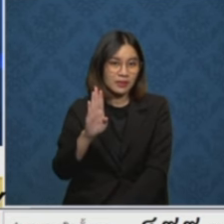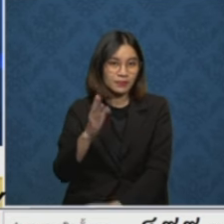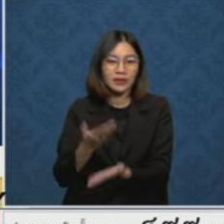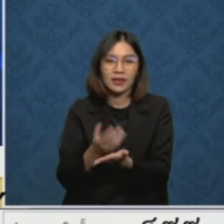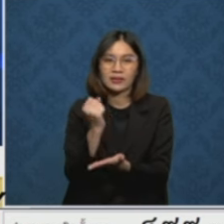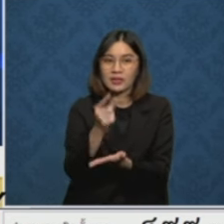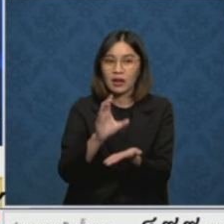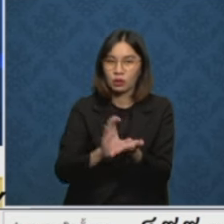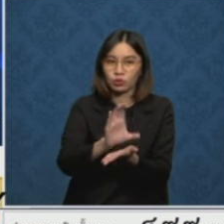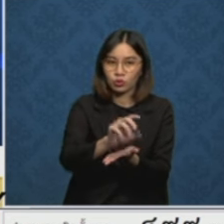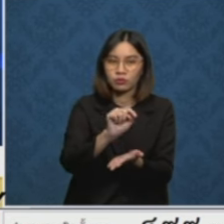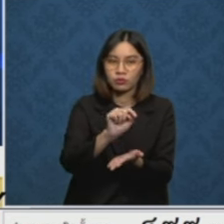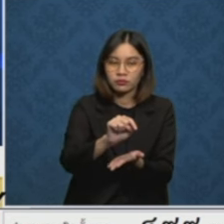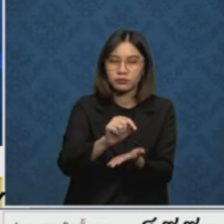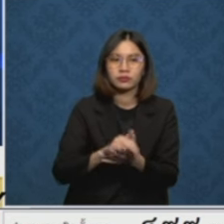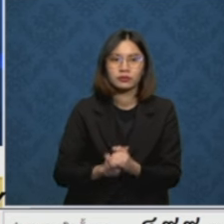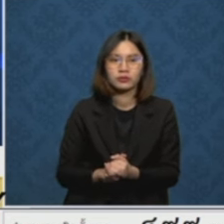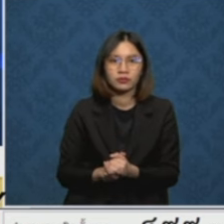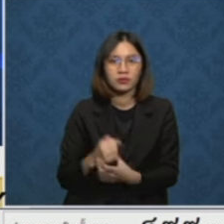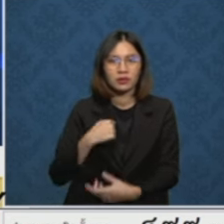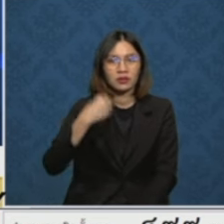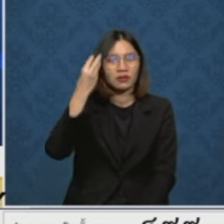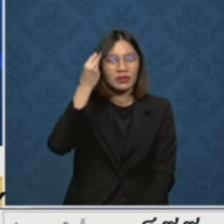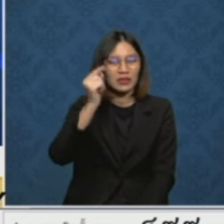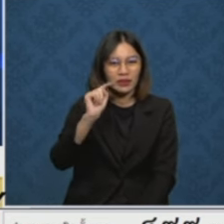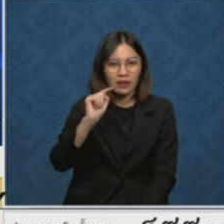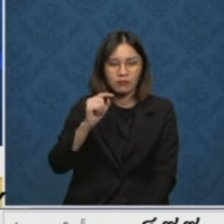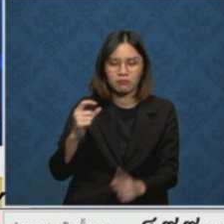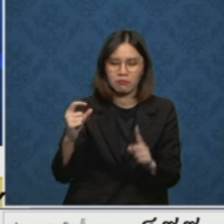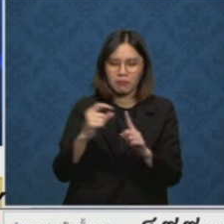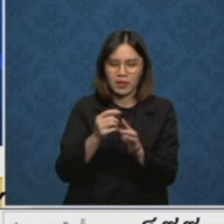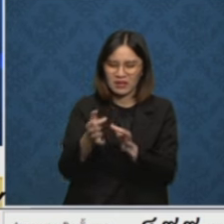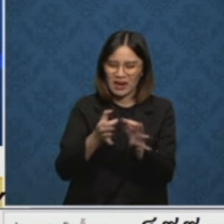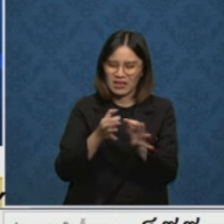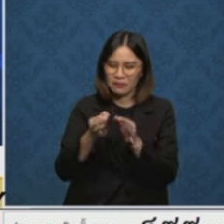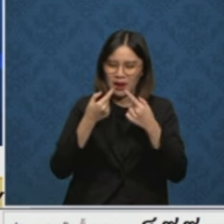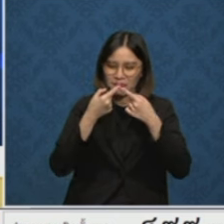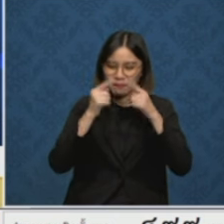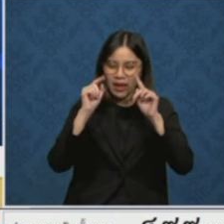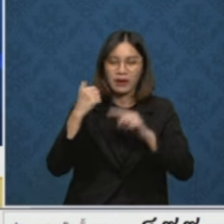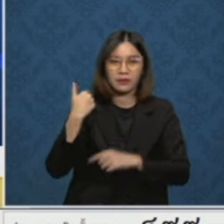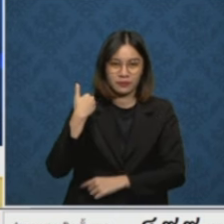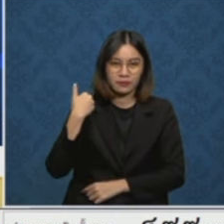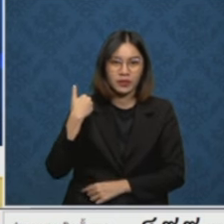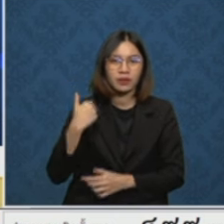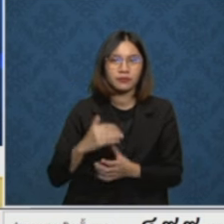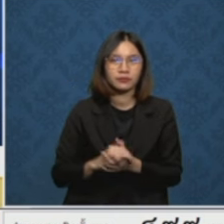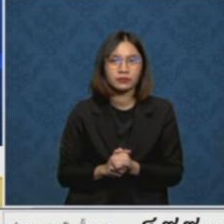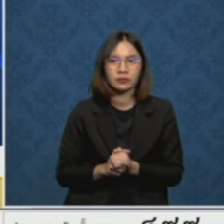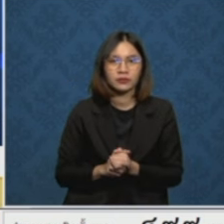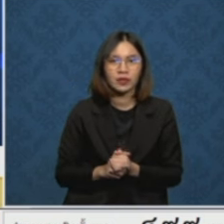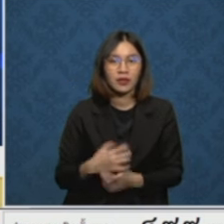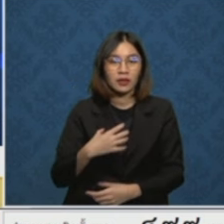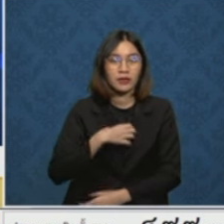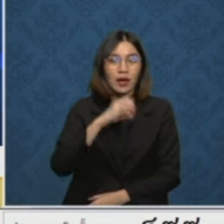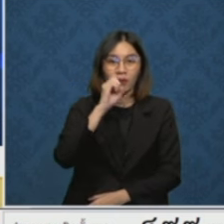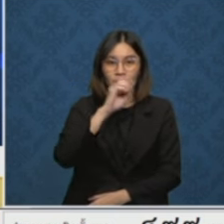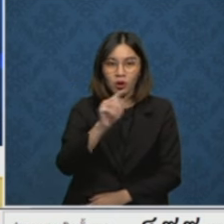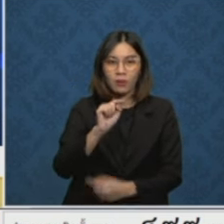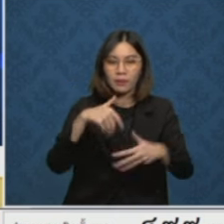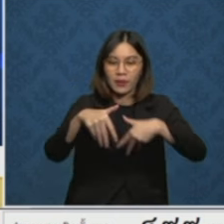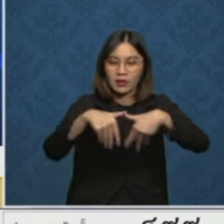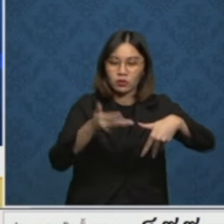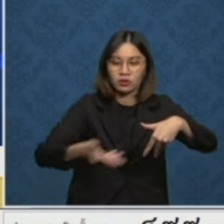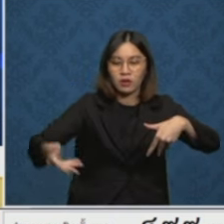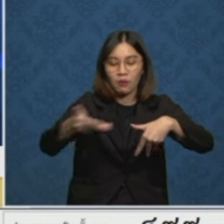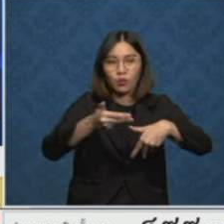นที่คิดว่ามันเป็นคำอธิบายที่แปลกประหลาดมากๆนะคะแล้วก็อยากจะบอกประชาชน